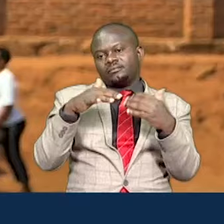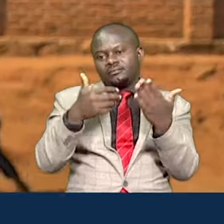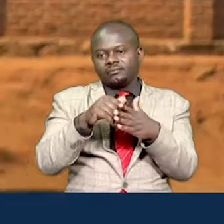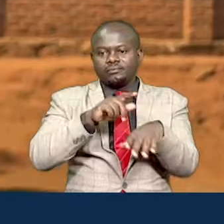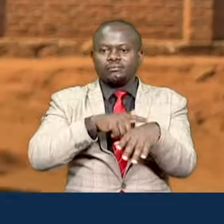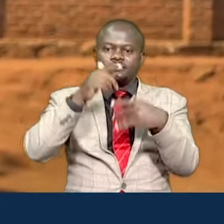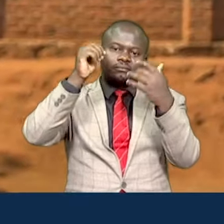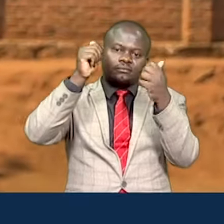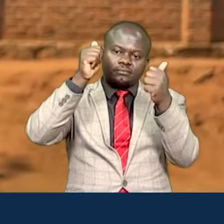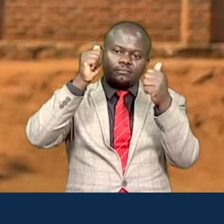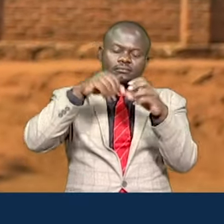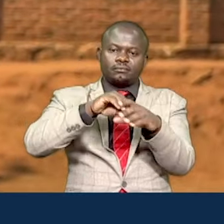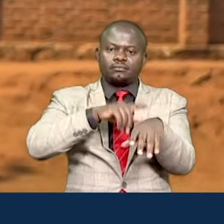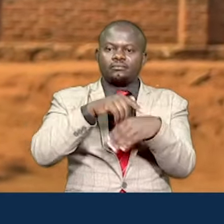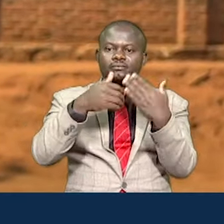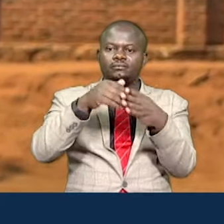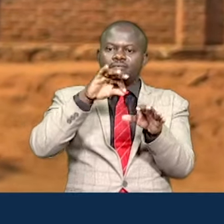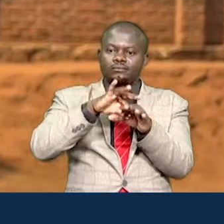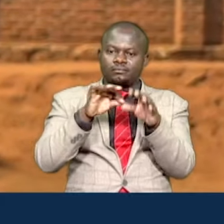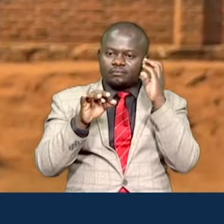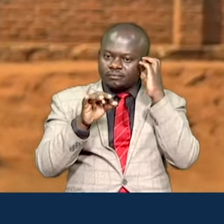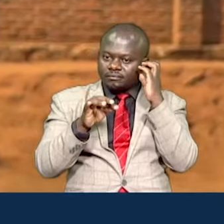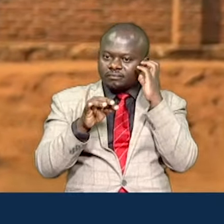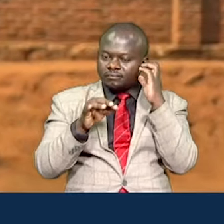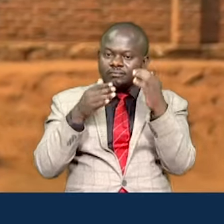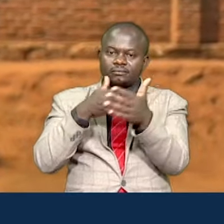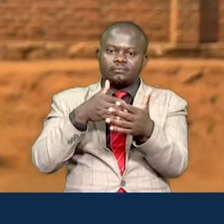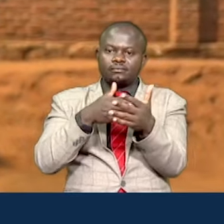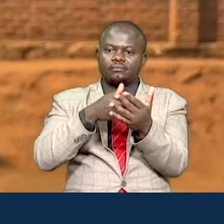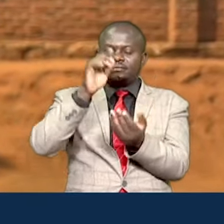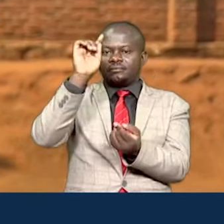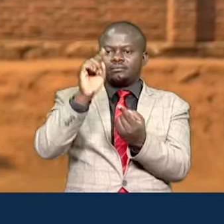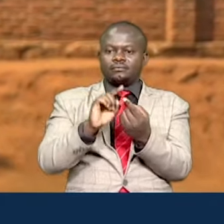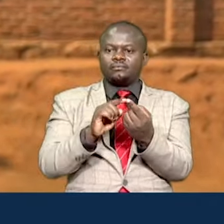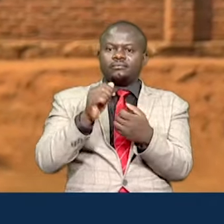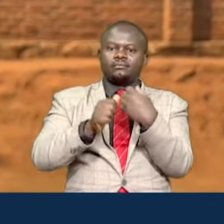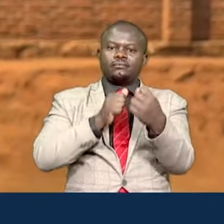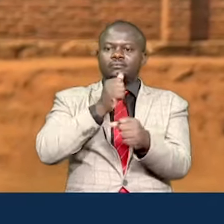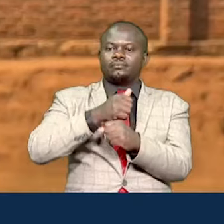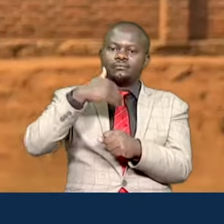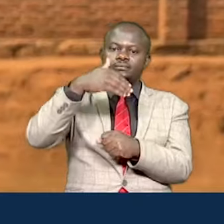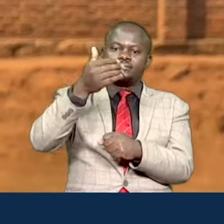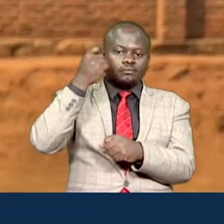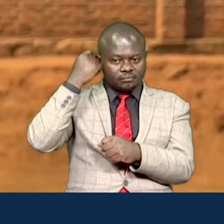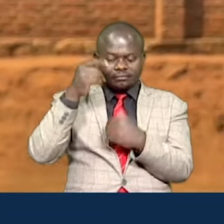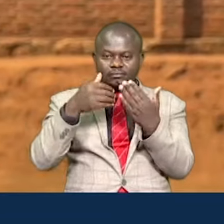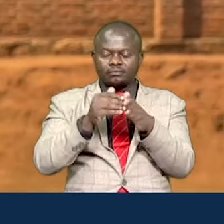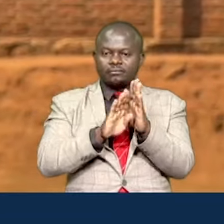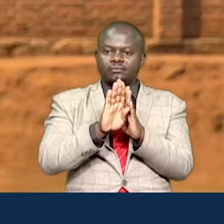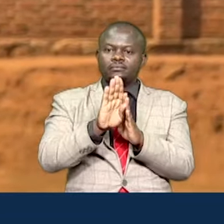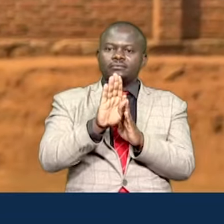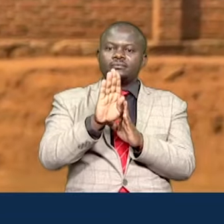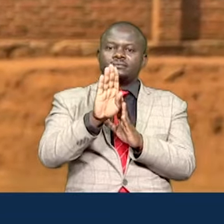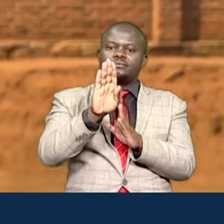cyo kwiyamamaza, byaba ari mu gihe cyo gutora. Imbogamizi zigenda zigabanuka uko imyaka igenda ishira. Ni ukuvuga ko tugenda dutera intambwe tugana